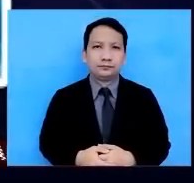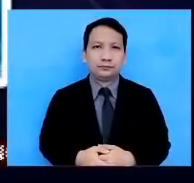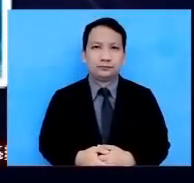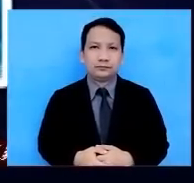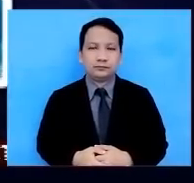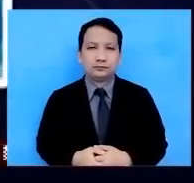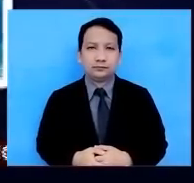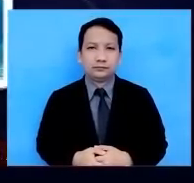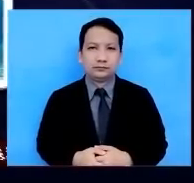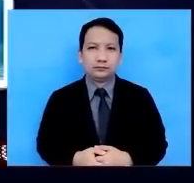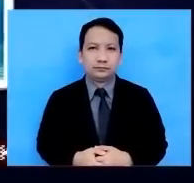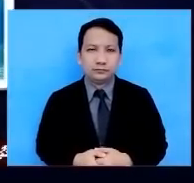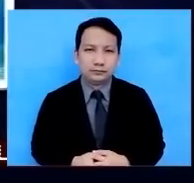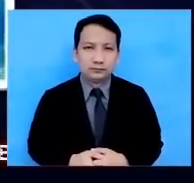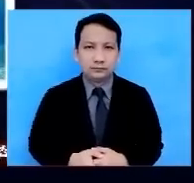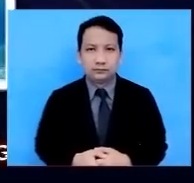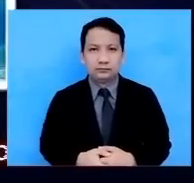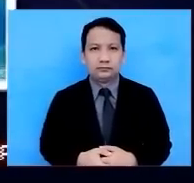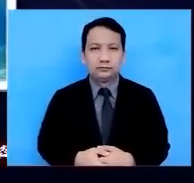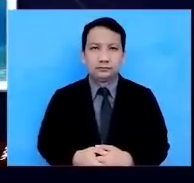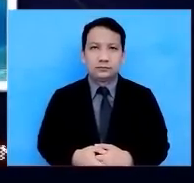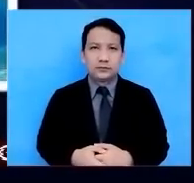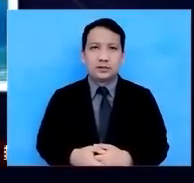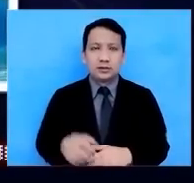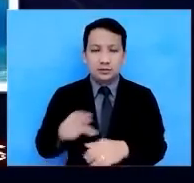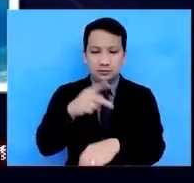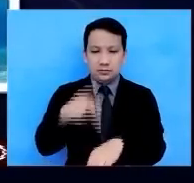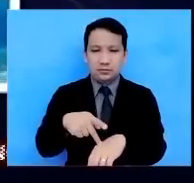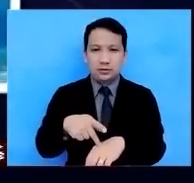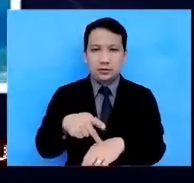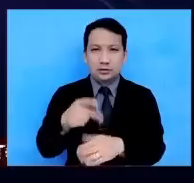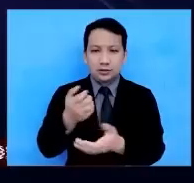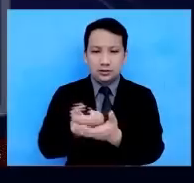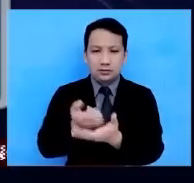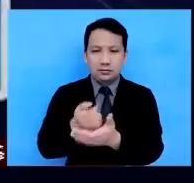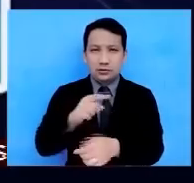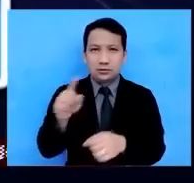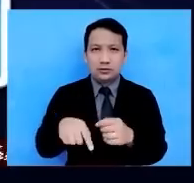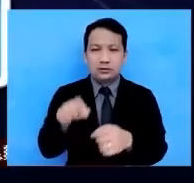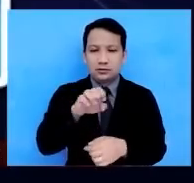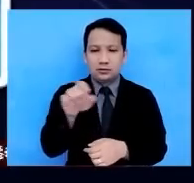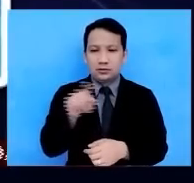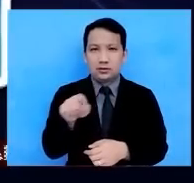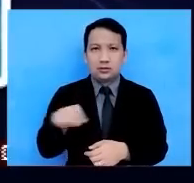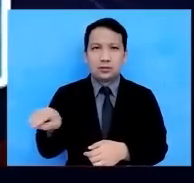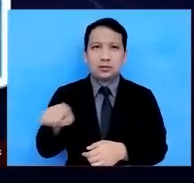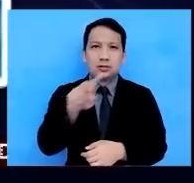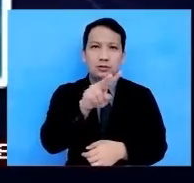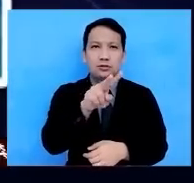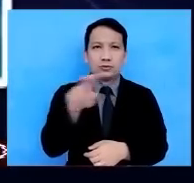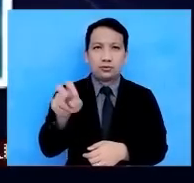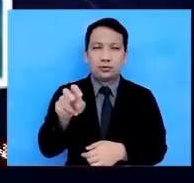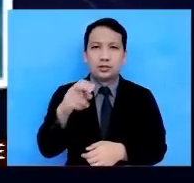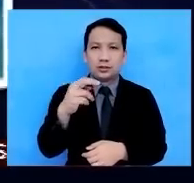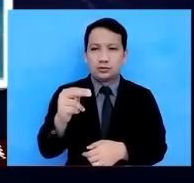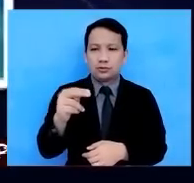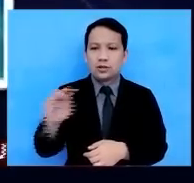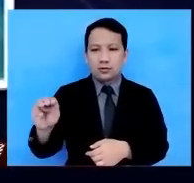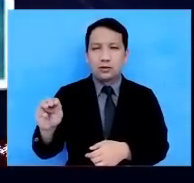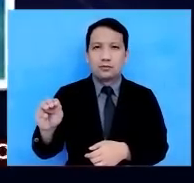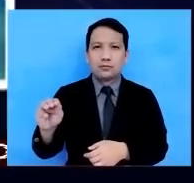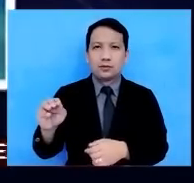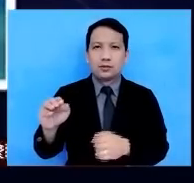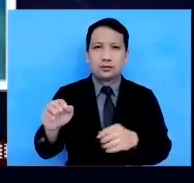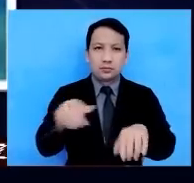Ito ang Philippine Exclusive Economic Zone o EEZ. Sakop nito ang 200 nautical miles mula sa Territorial Sea ng